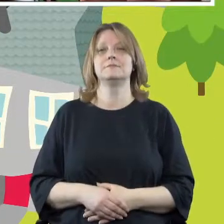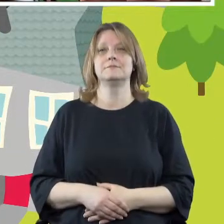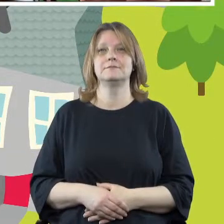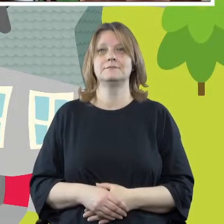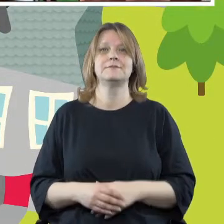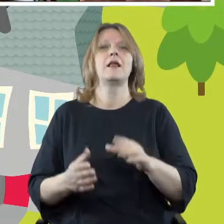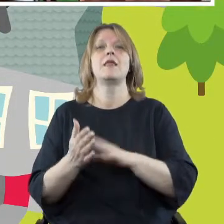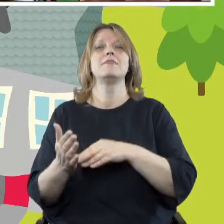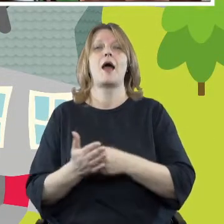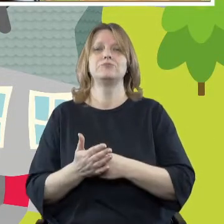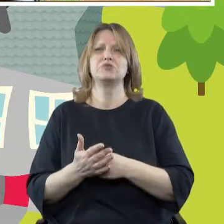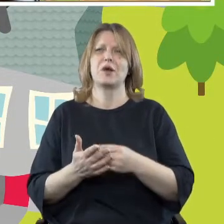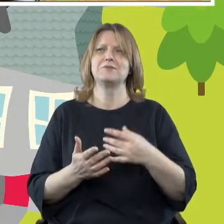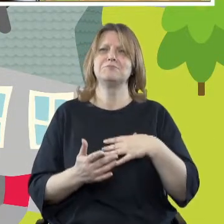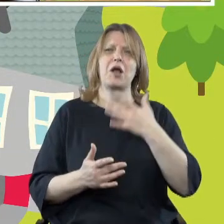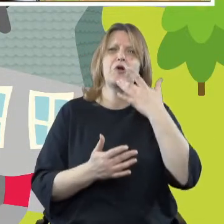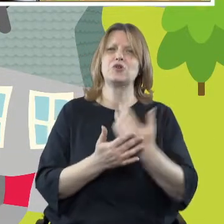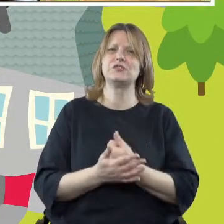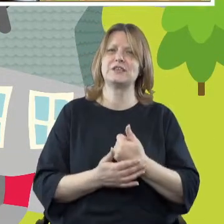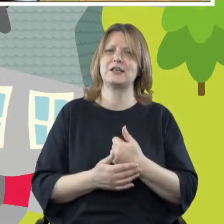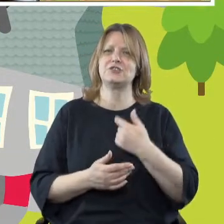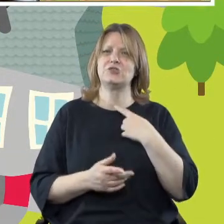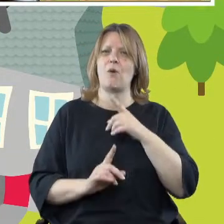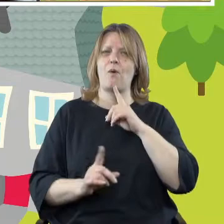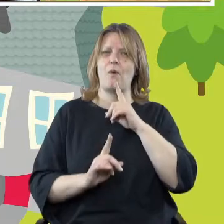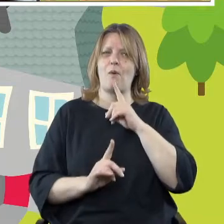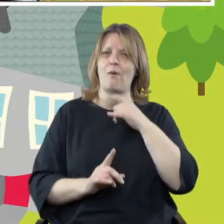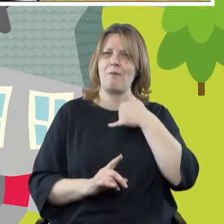No na przykład służy do dzwonienia. Często pewnie korzystacie z tego.